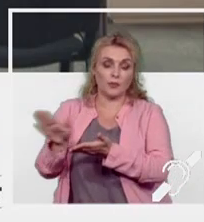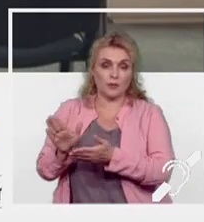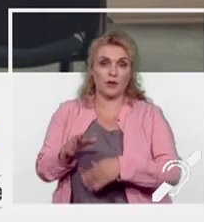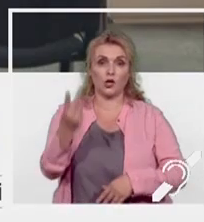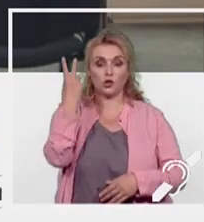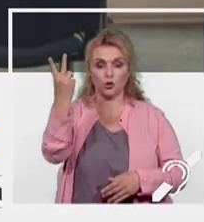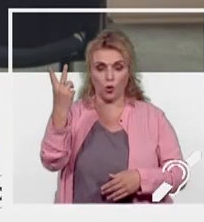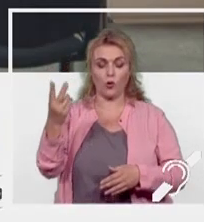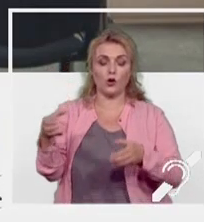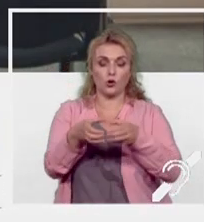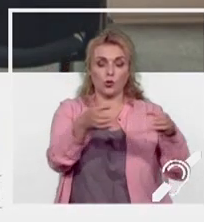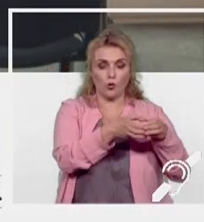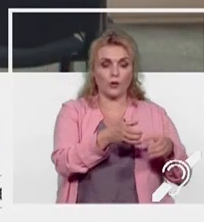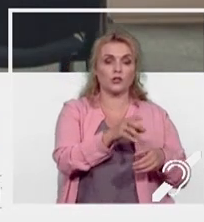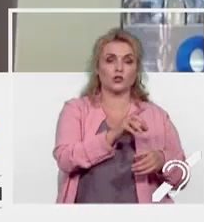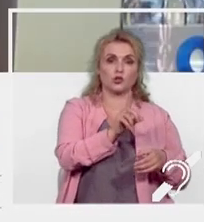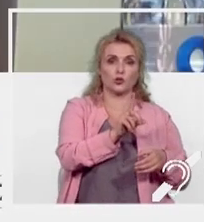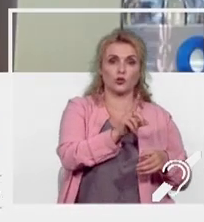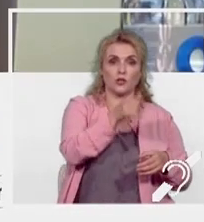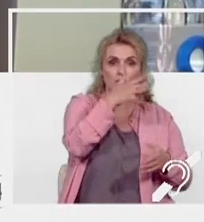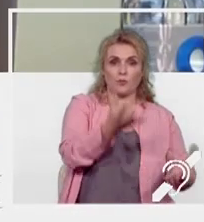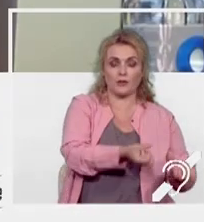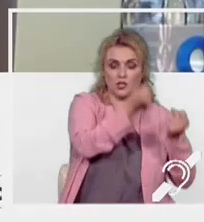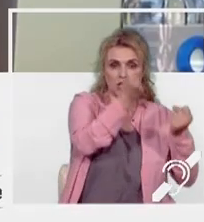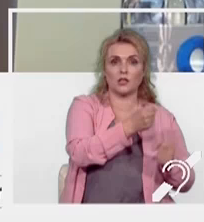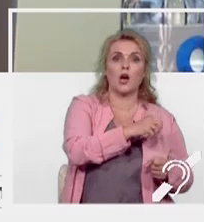inițiativă pentru susținerea candidaților Valeriu Pleșca și